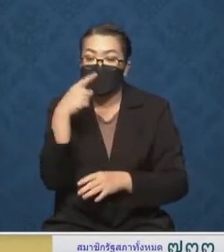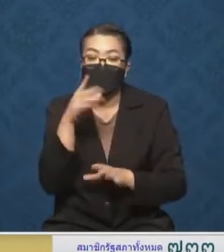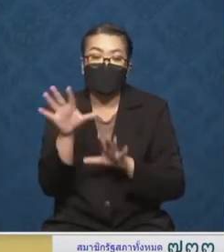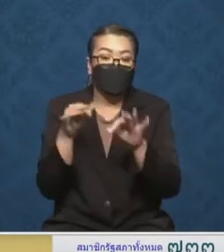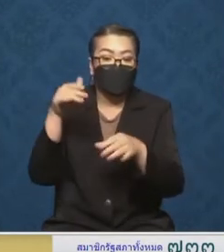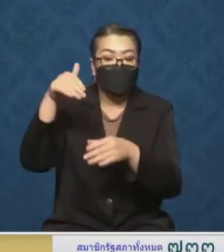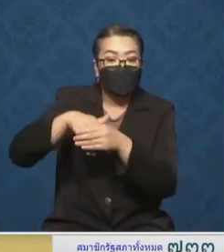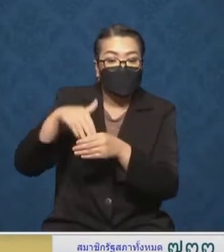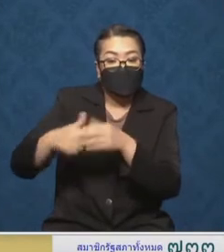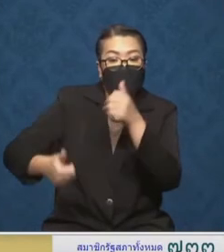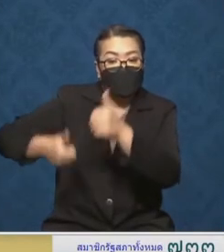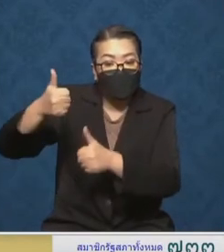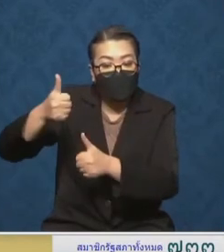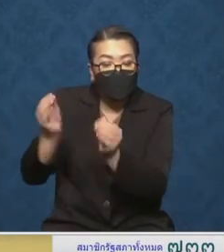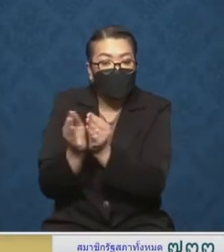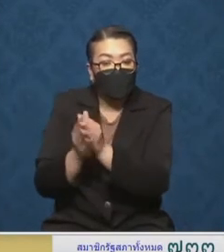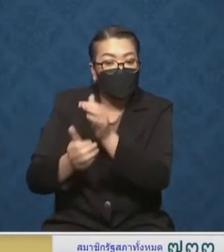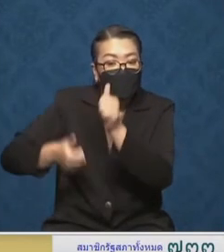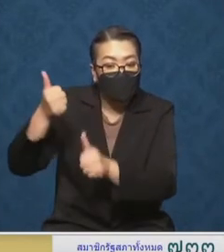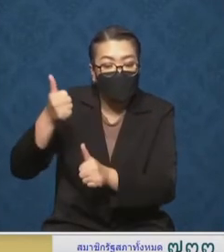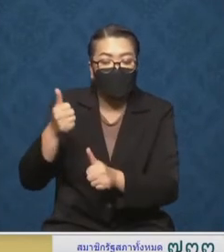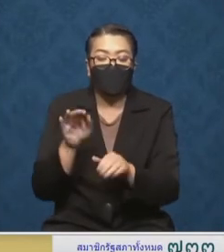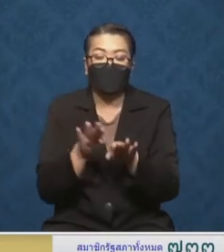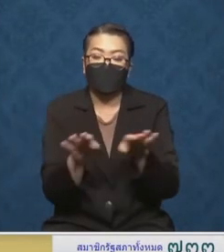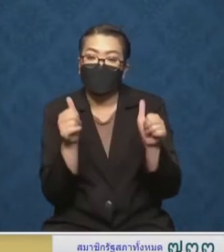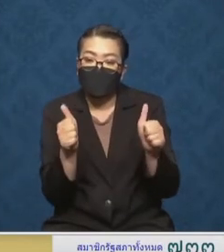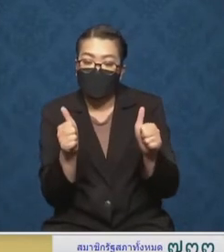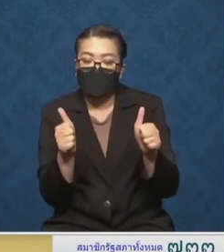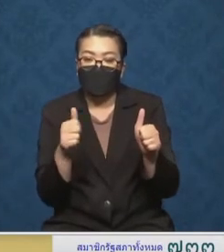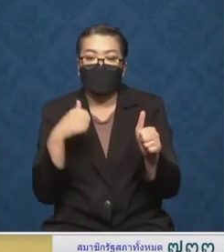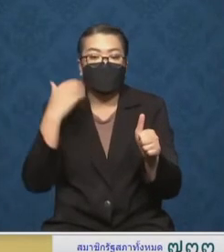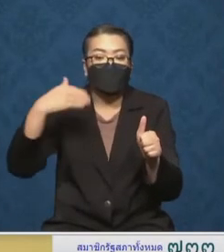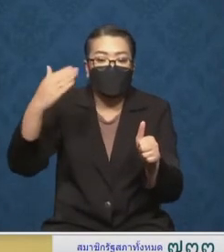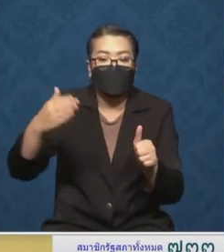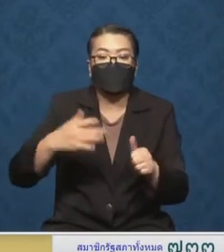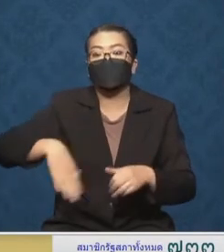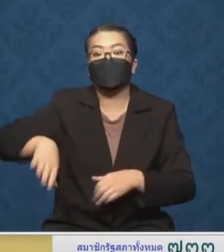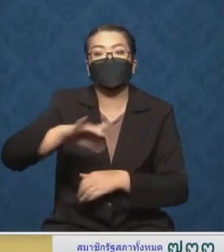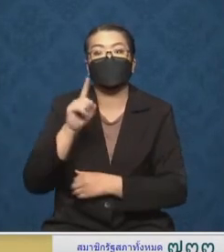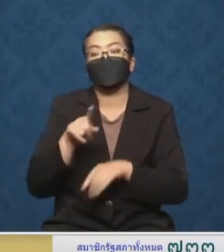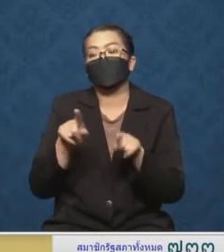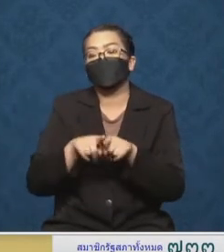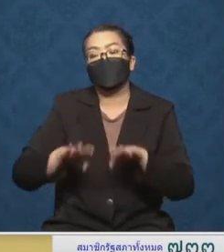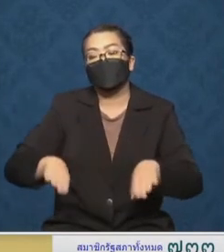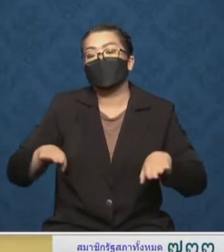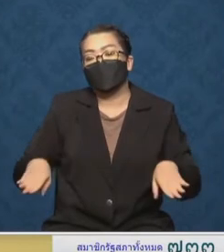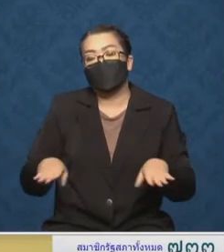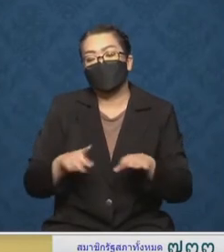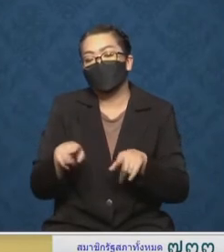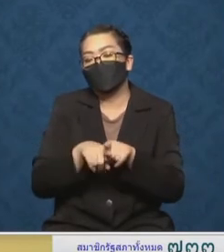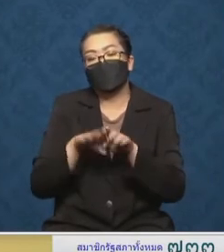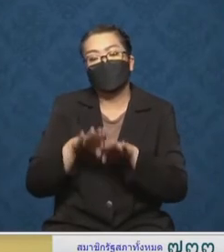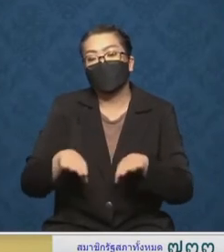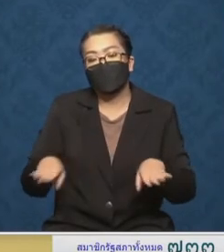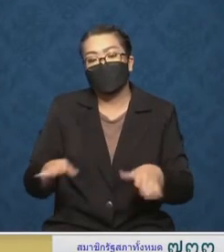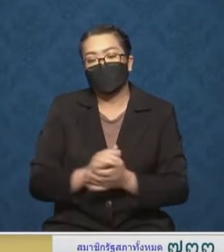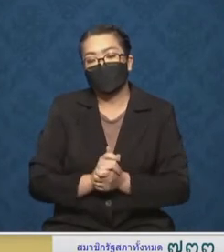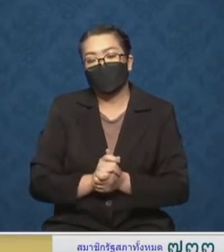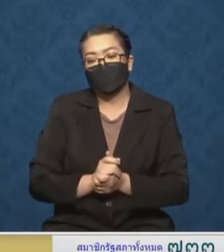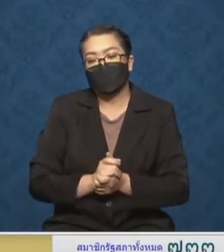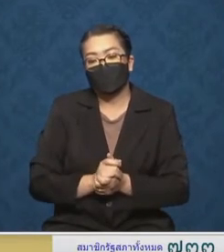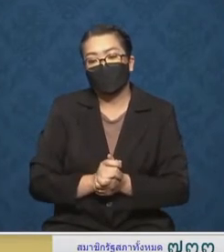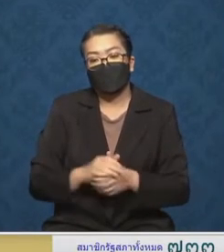ท่วมท้นเพียงใดมีเสถียรภาพเพียงใดพวกเราก็เป็นได้เพียงแค่เด็กขี่ม้าซึ่งมาอ่านพยศอีกเมื่อไหร่ก็ได้